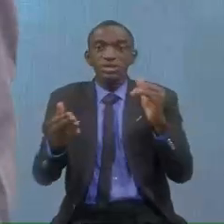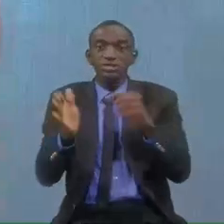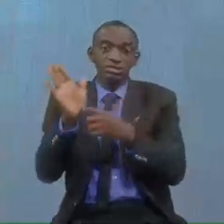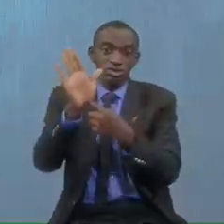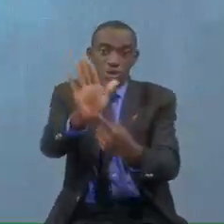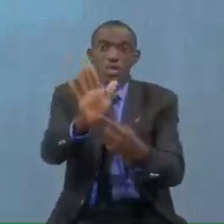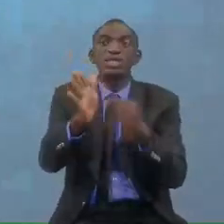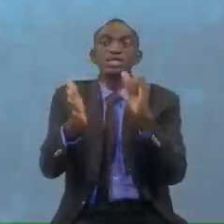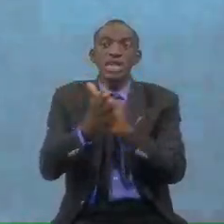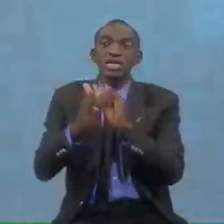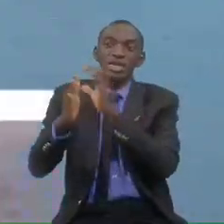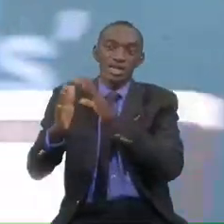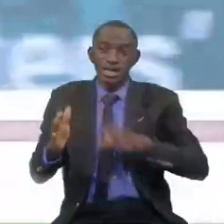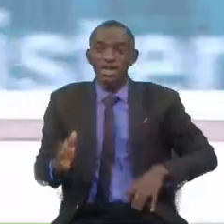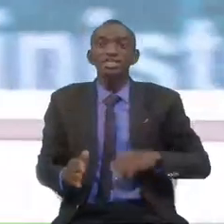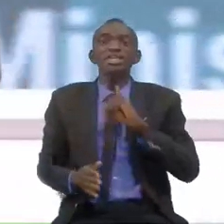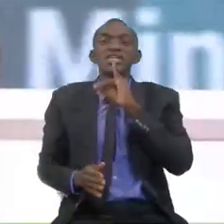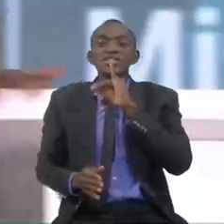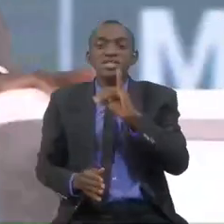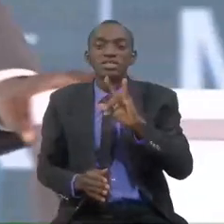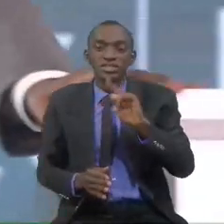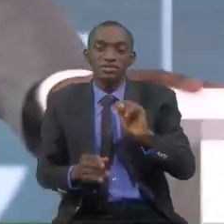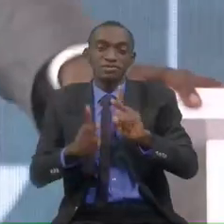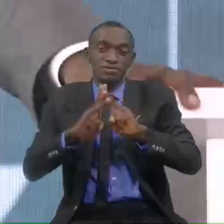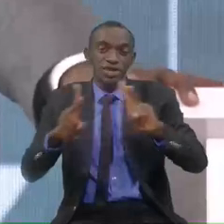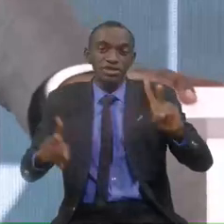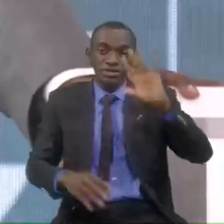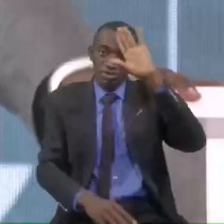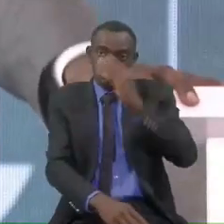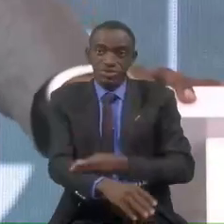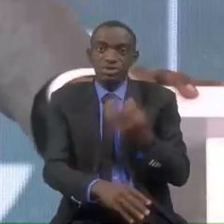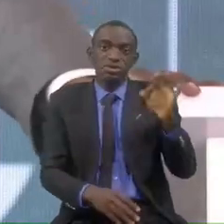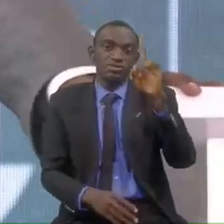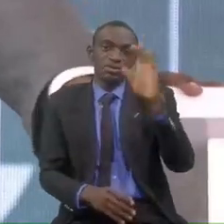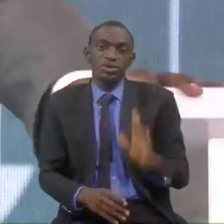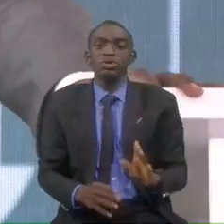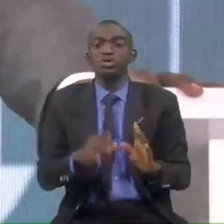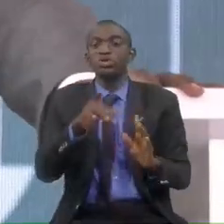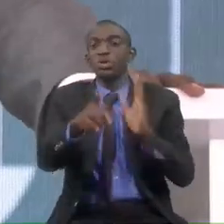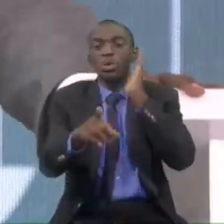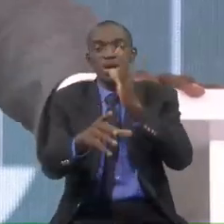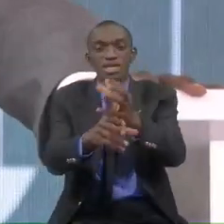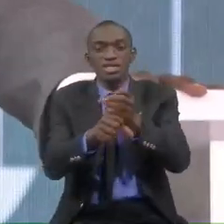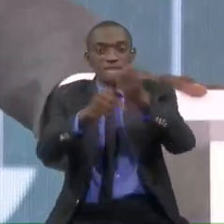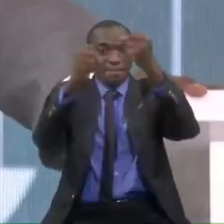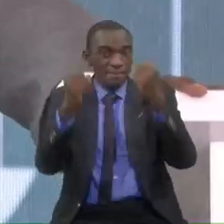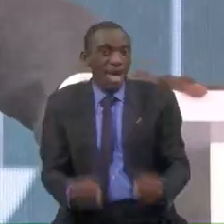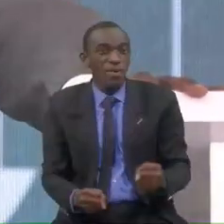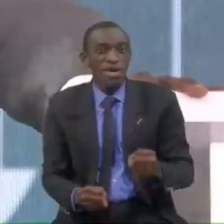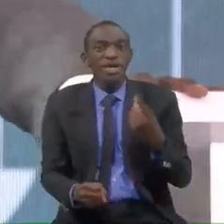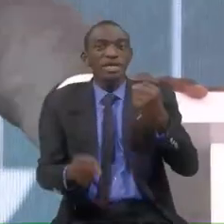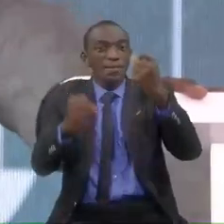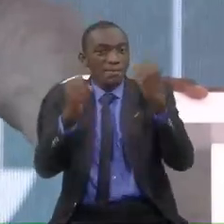a donnée? Que Christ est le Fils de Dieu. Mais vous recevrez une puissance. La puissance pour garder. La puissance